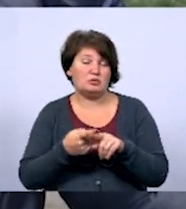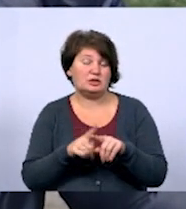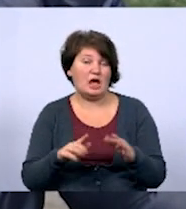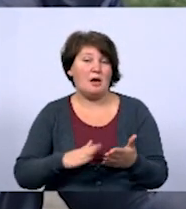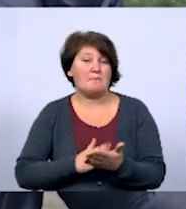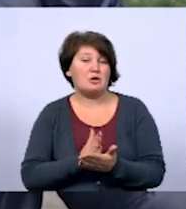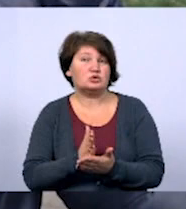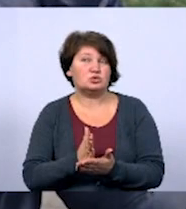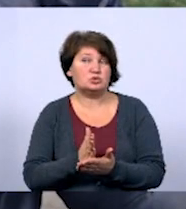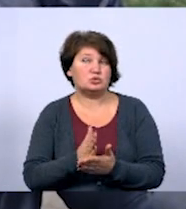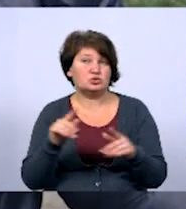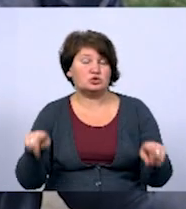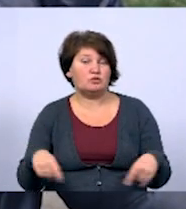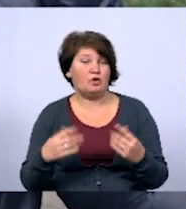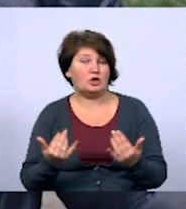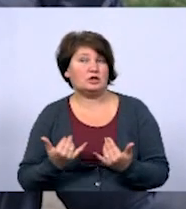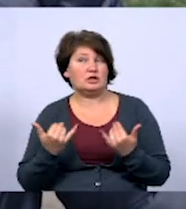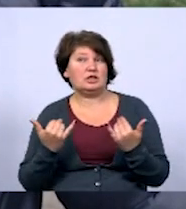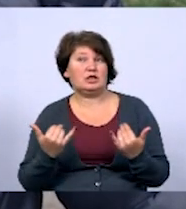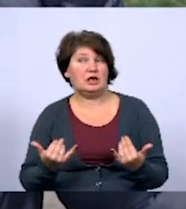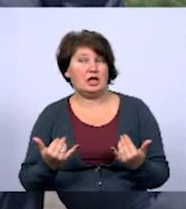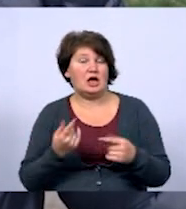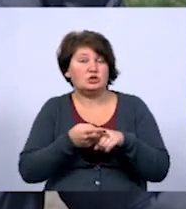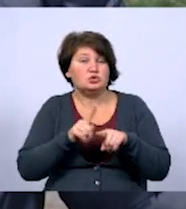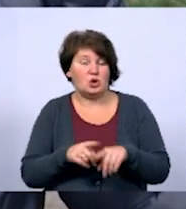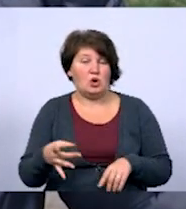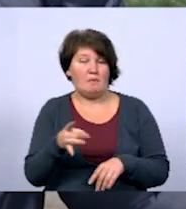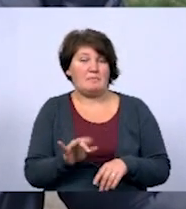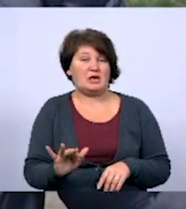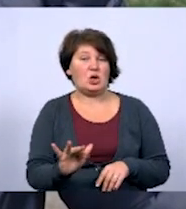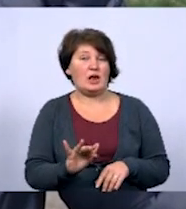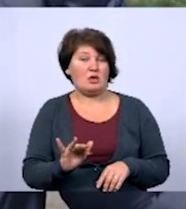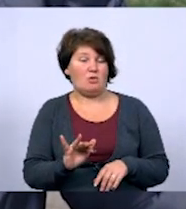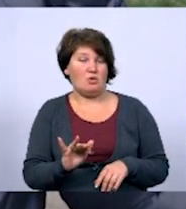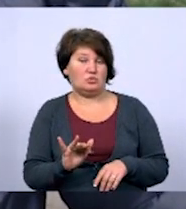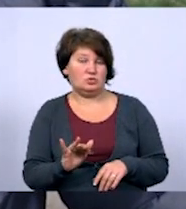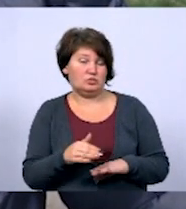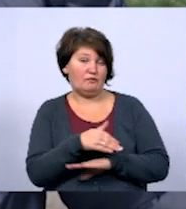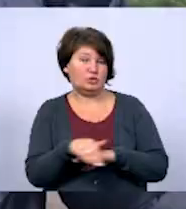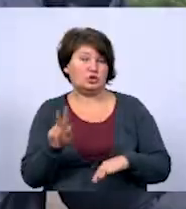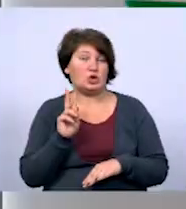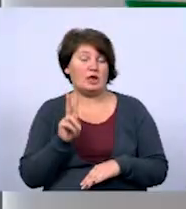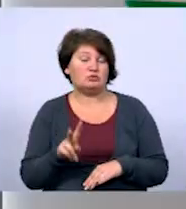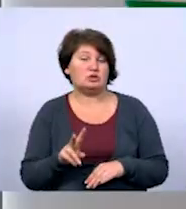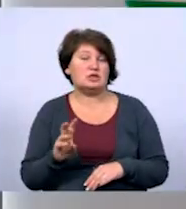він якраз створений для цього мікрорайону, саме для вулиці тролейбусу.